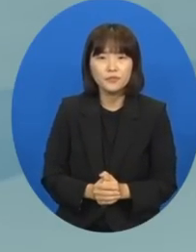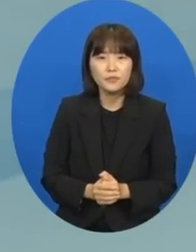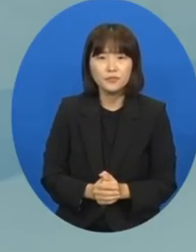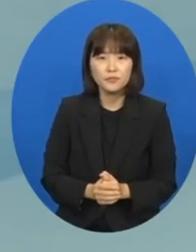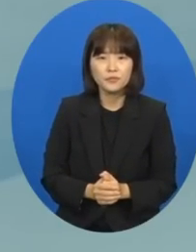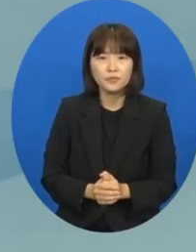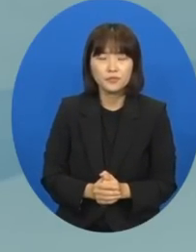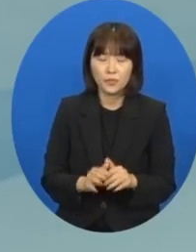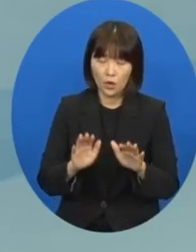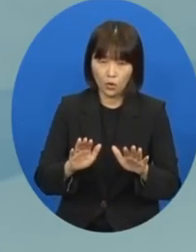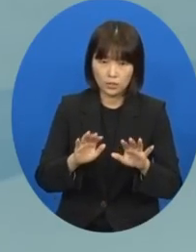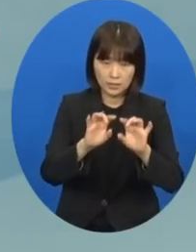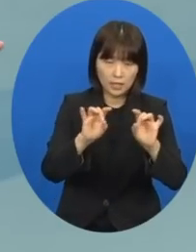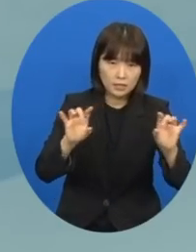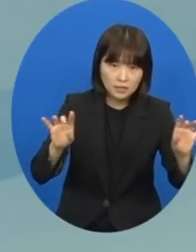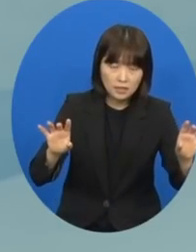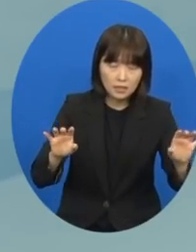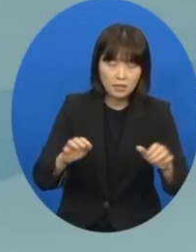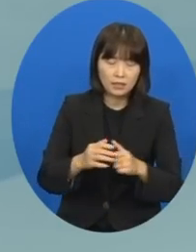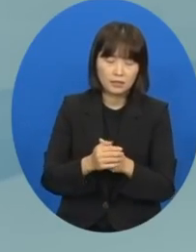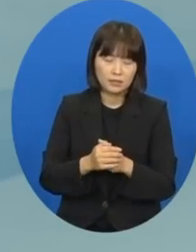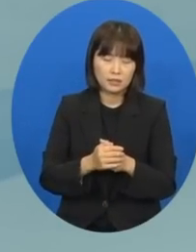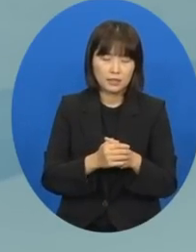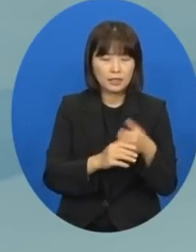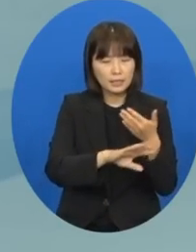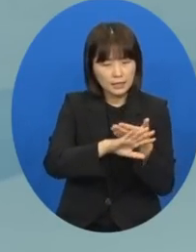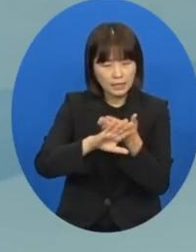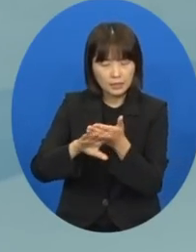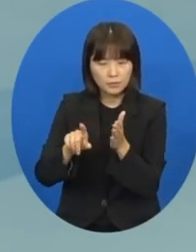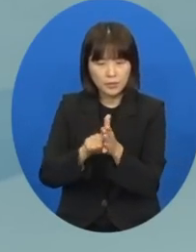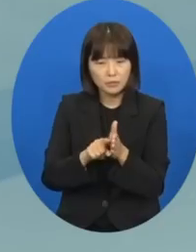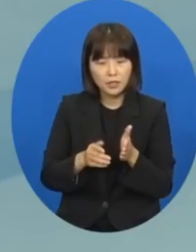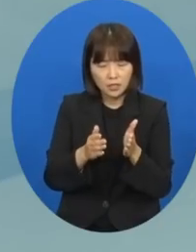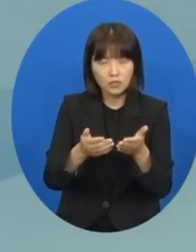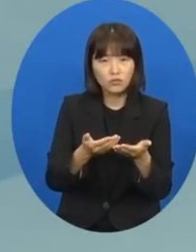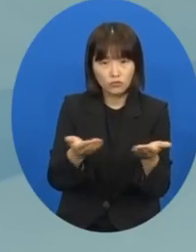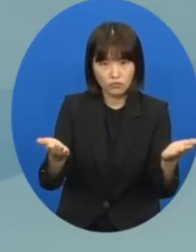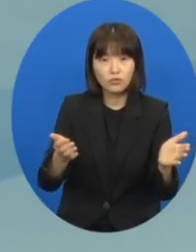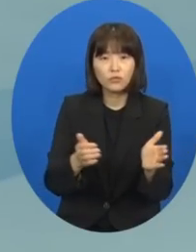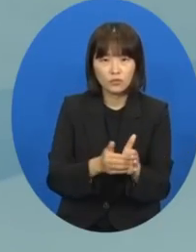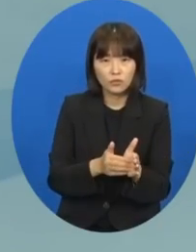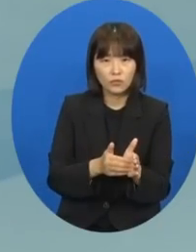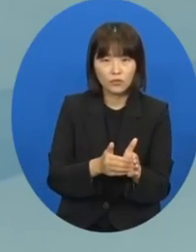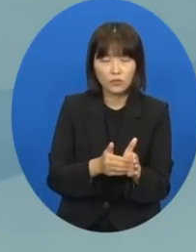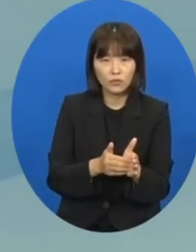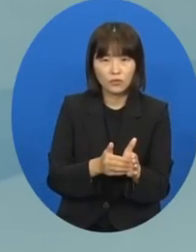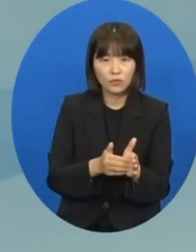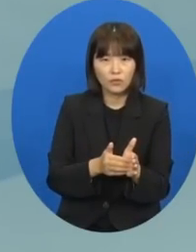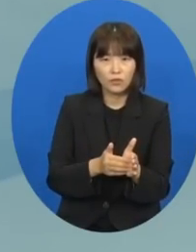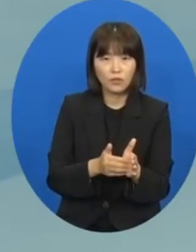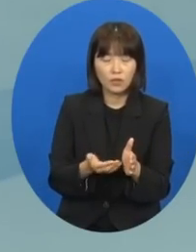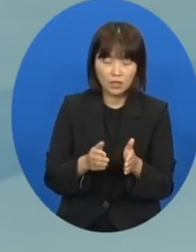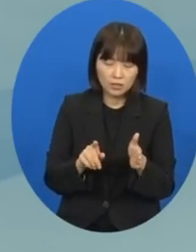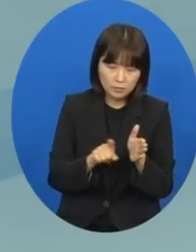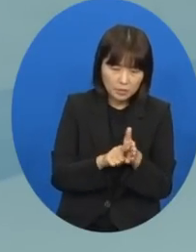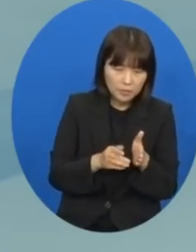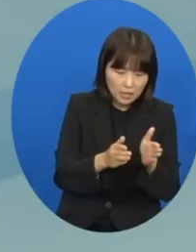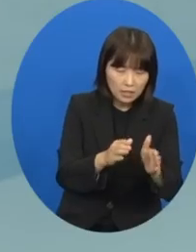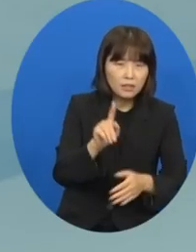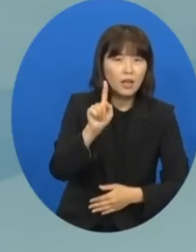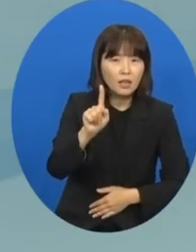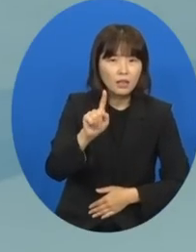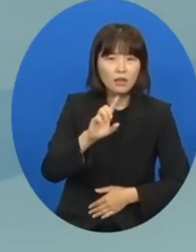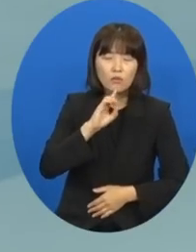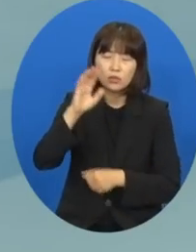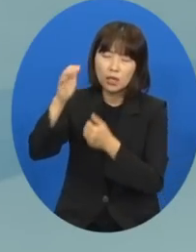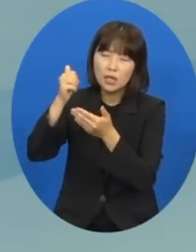오늘 각자에게 다 다른 믿음의 길을 주셨어요. 그러나 그 믿음의 길은 단 하나입니다. 오직 하나님만